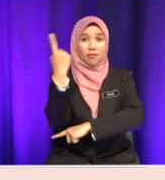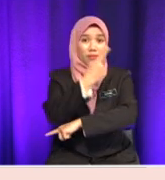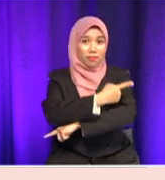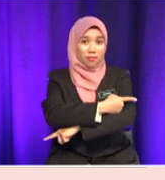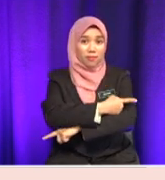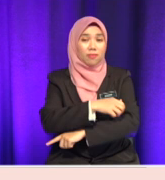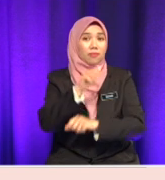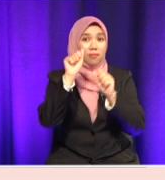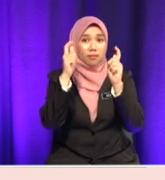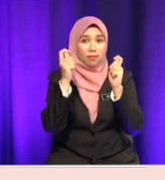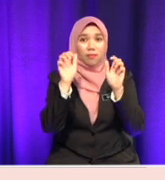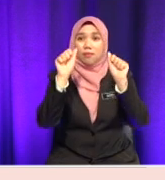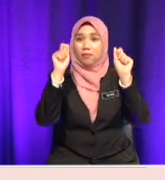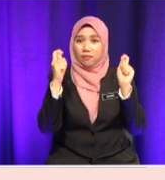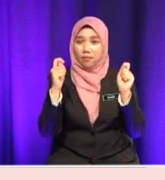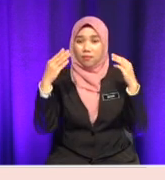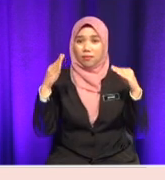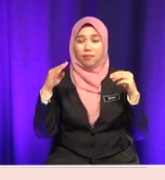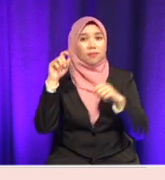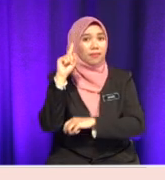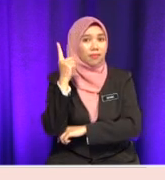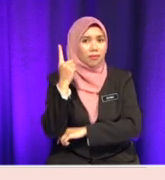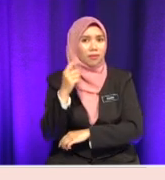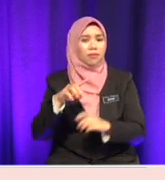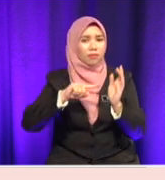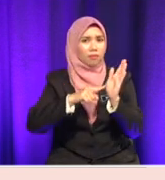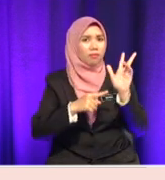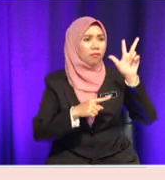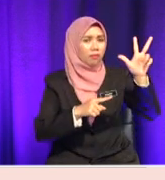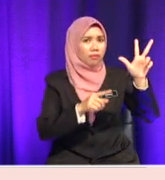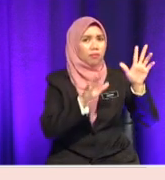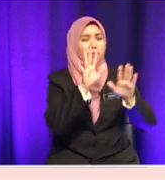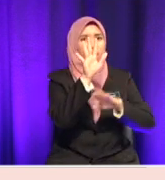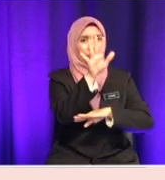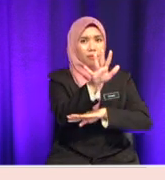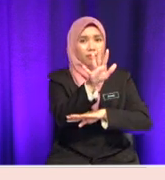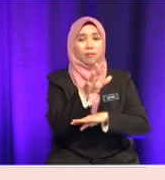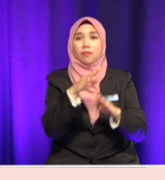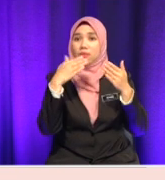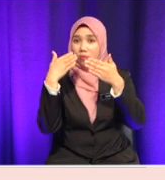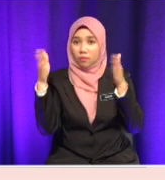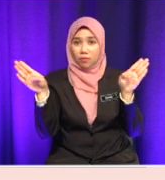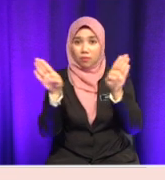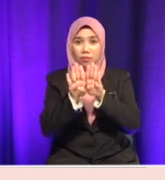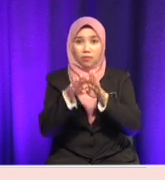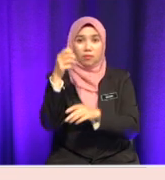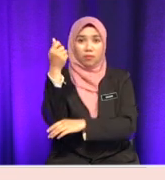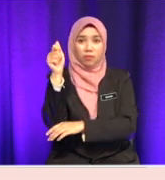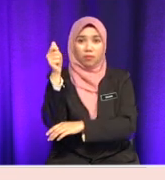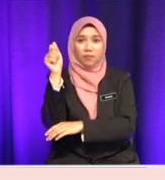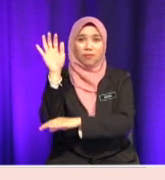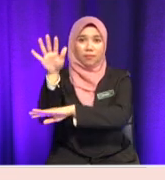saja bermula pukul 3 petang dan ditutup pada pukul 10